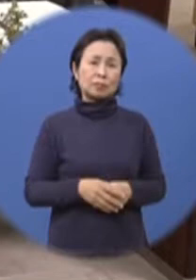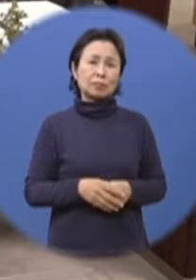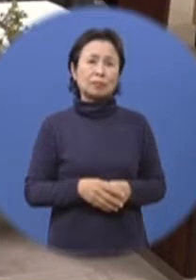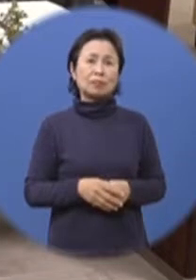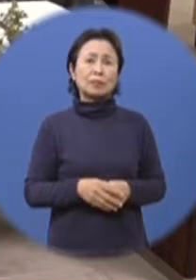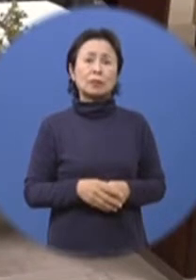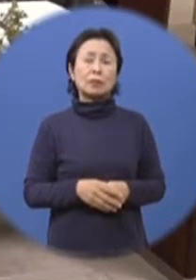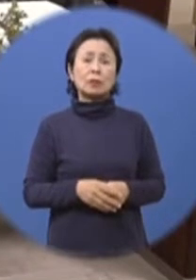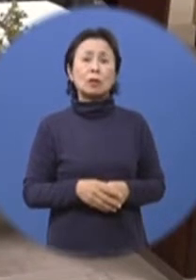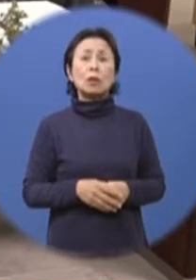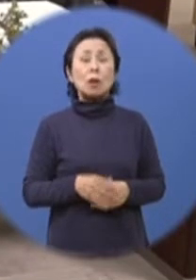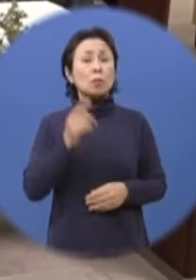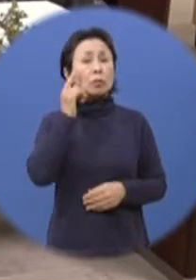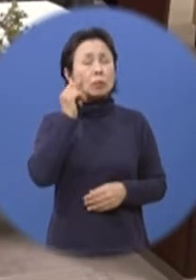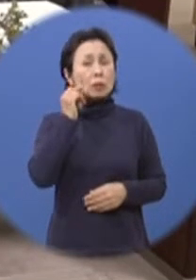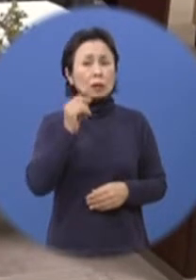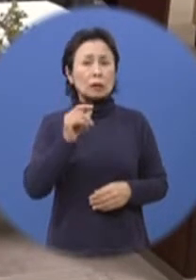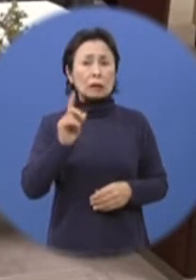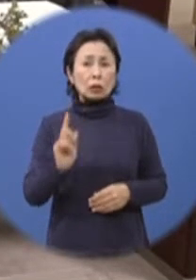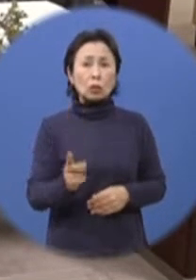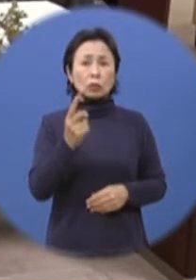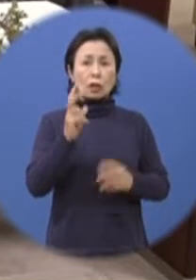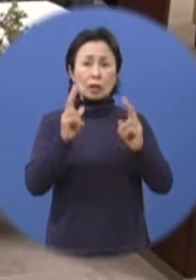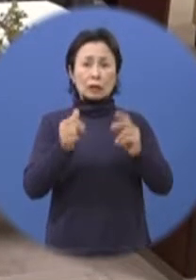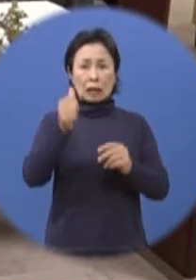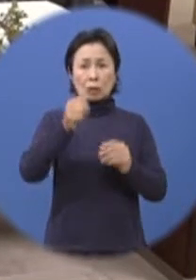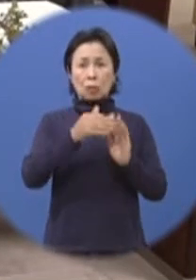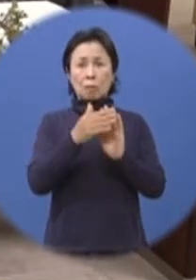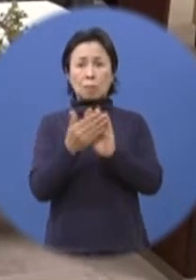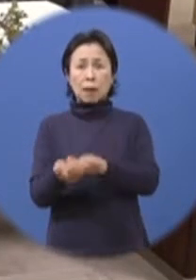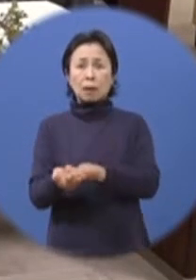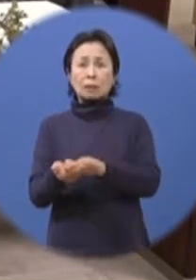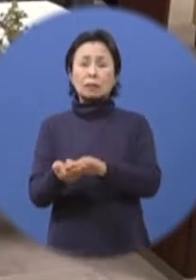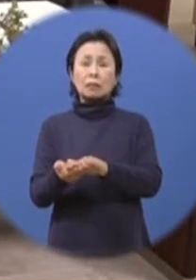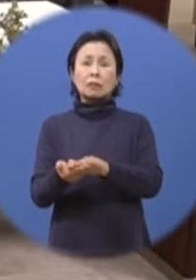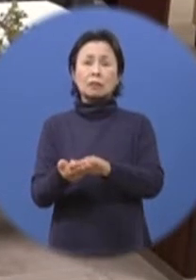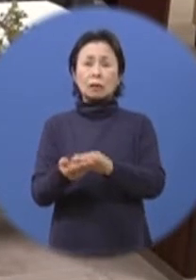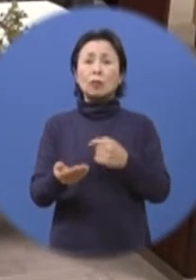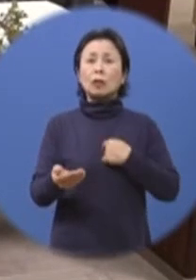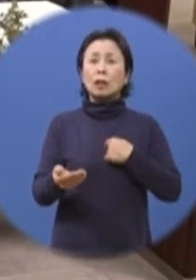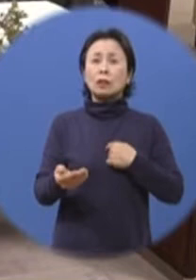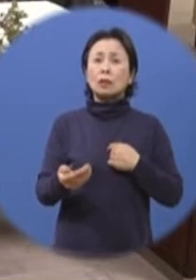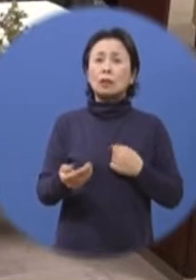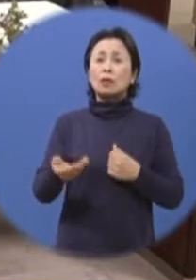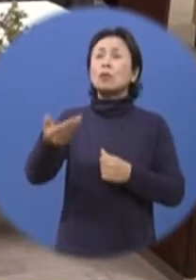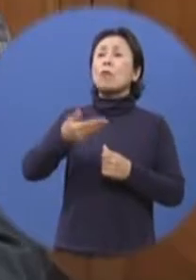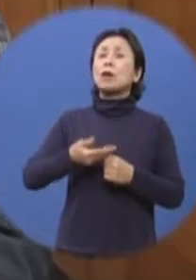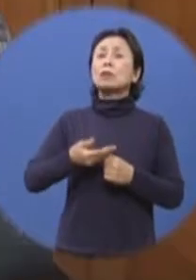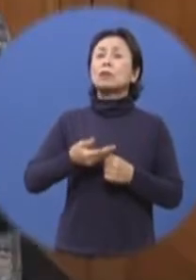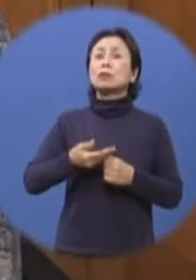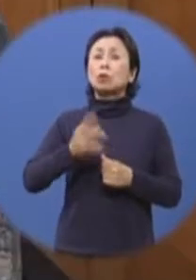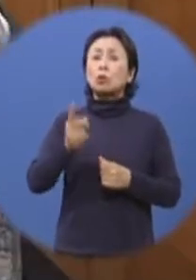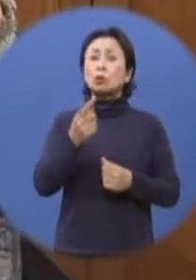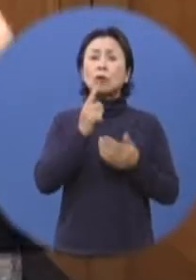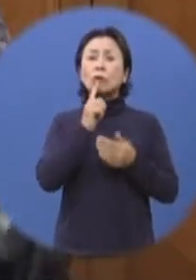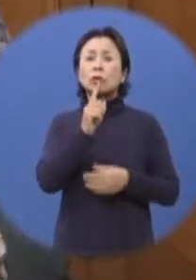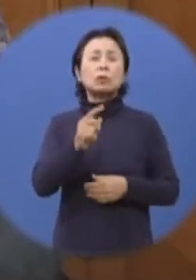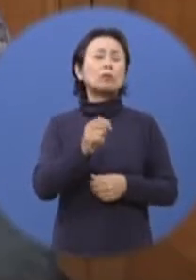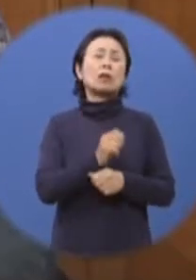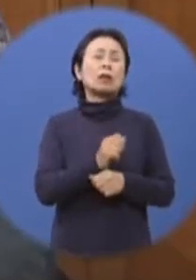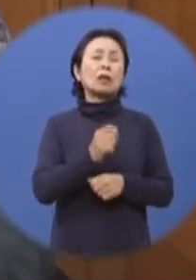急にお亡くなりんだで私承継しますから税金負けてくださいってこれアカンのですよ先に